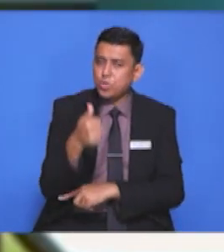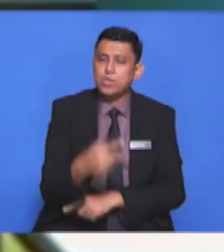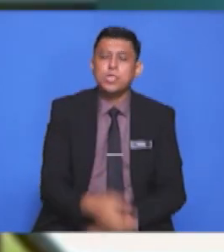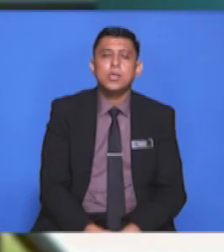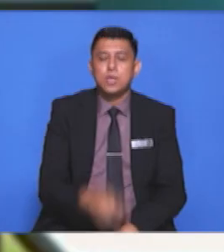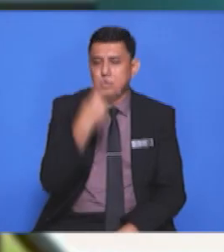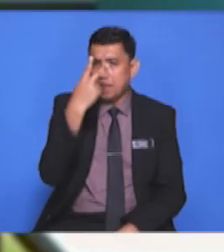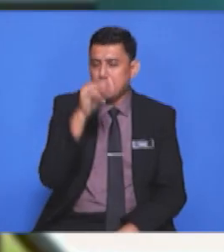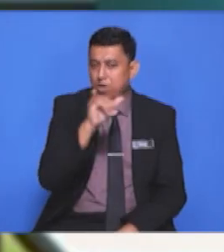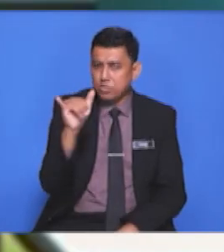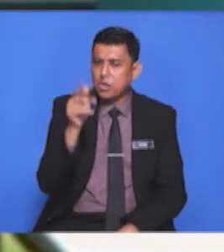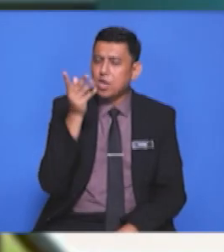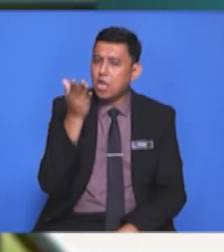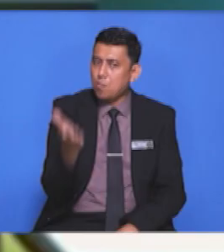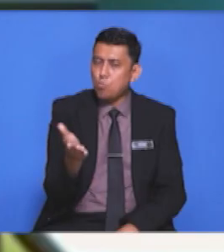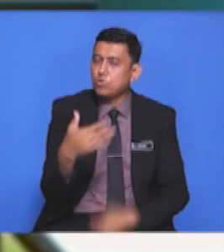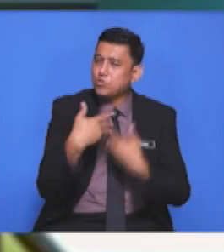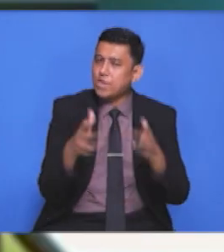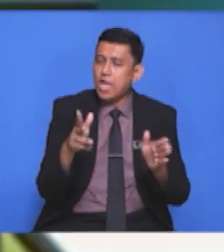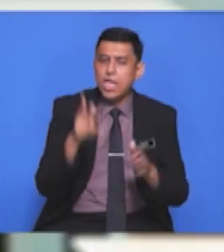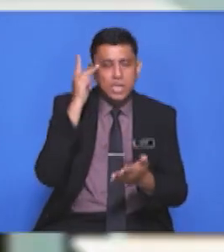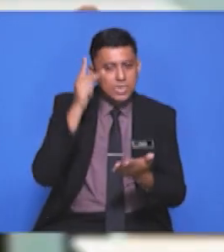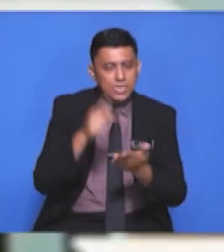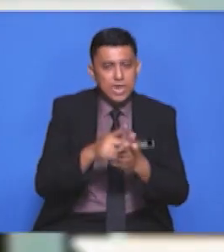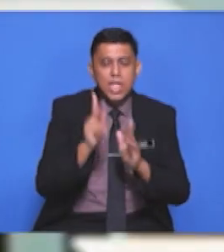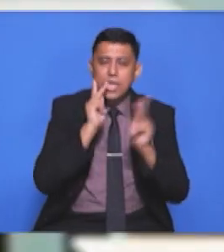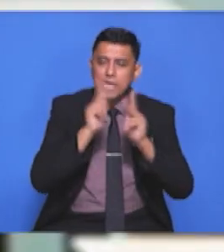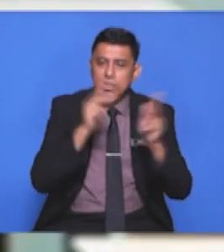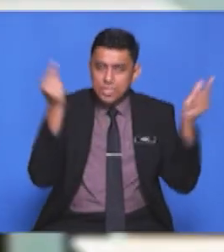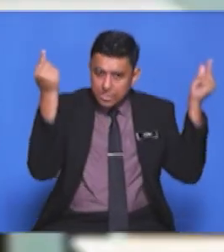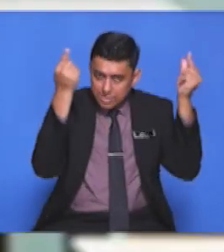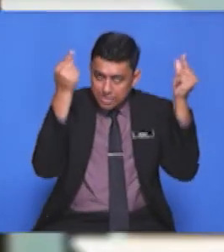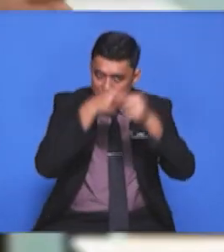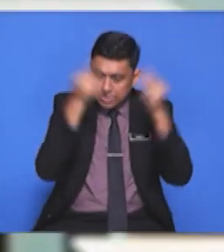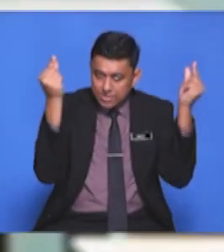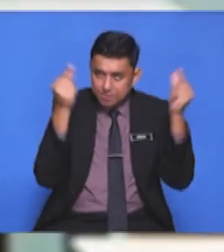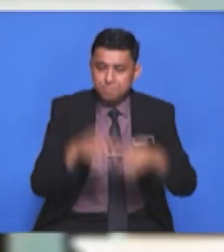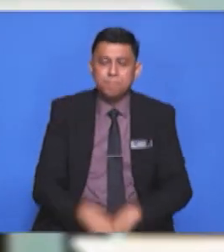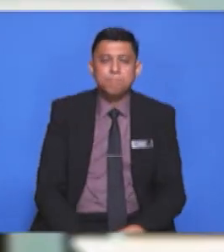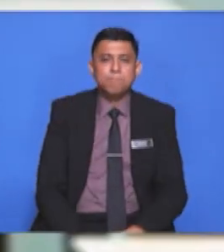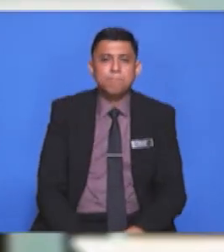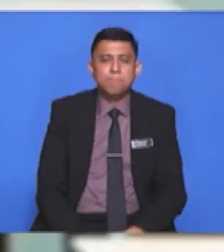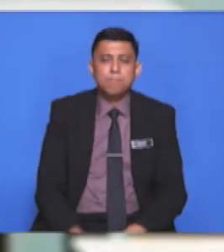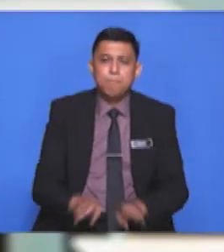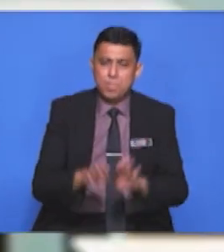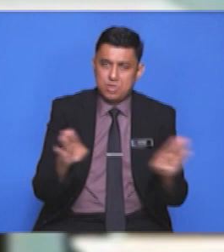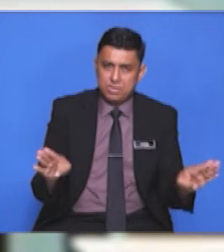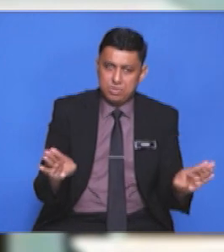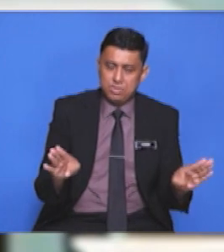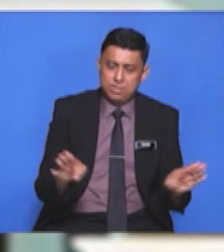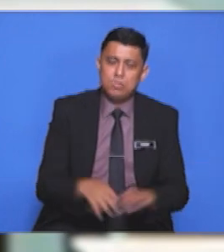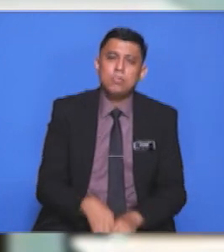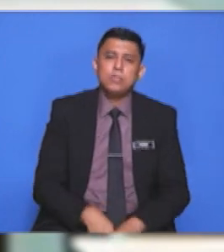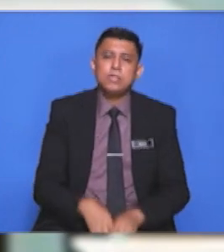nampaknya kamu sudah kenal katakan dan seterusnya kita akan buat banding bezzel kado majmu